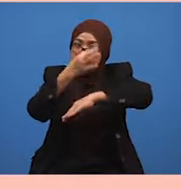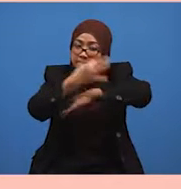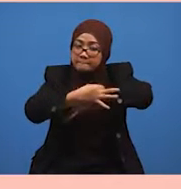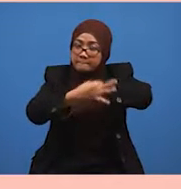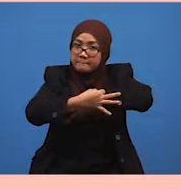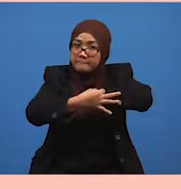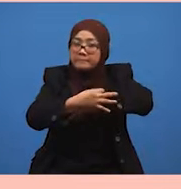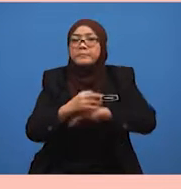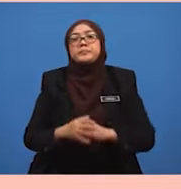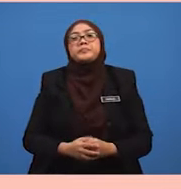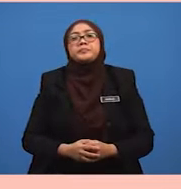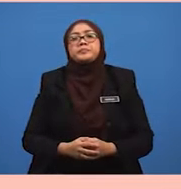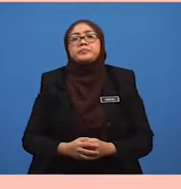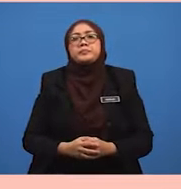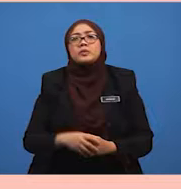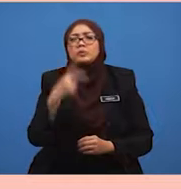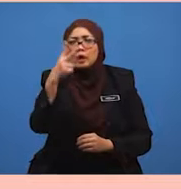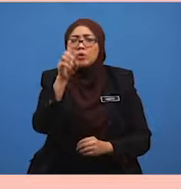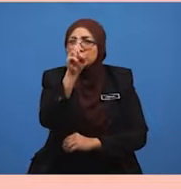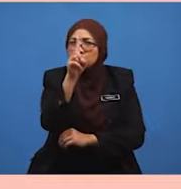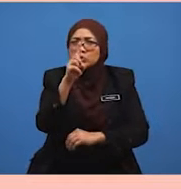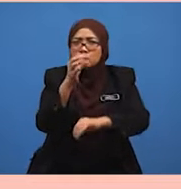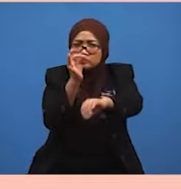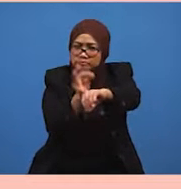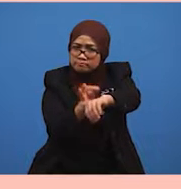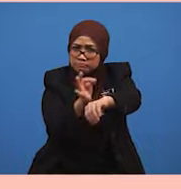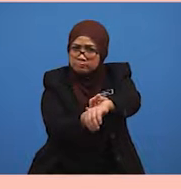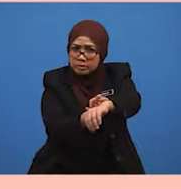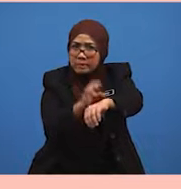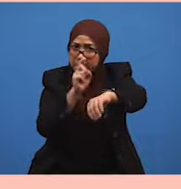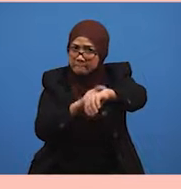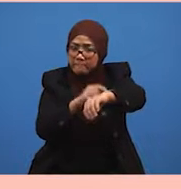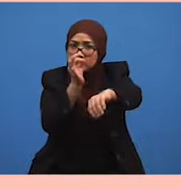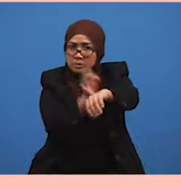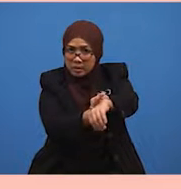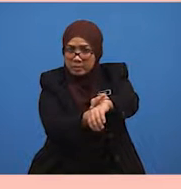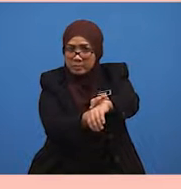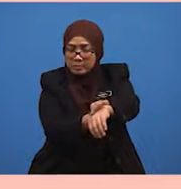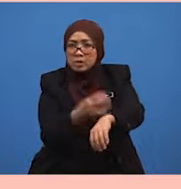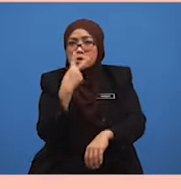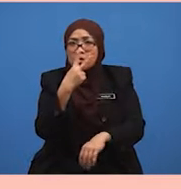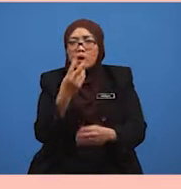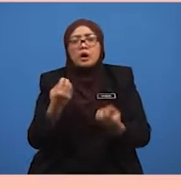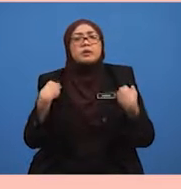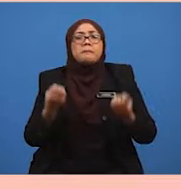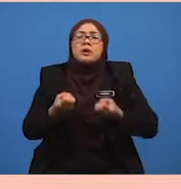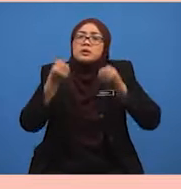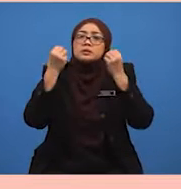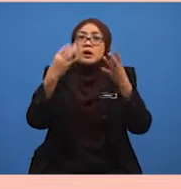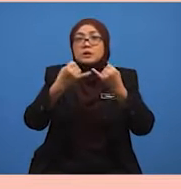sebalik satu jam yang berfungsi, ia melibatkan banyak jenis gear. Gear yang